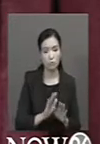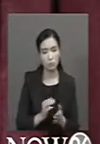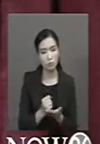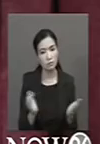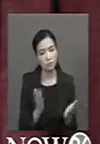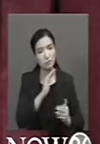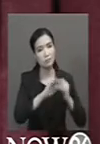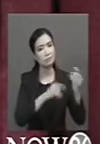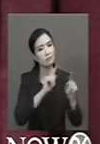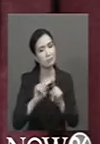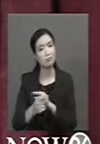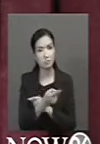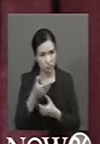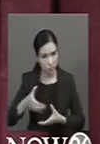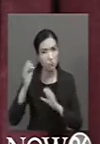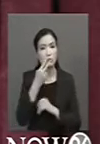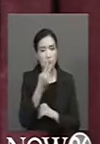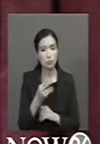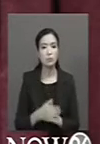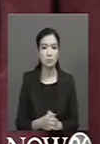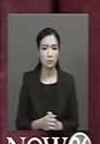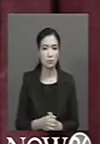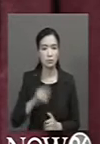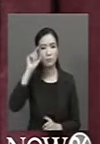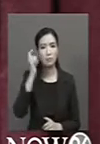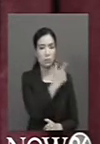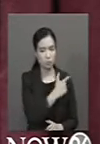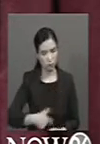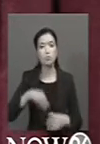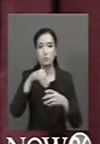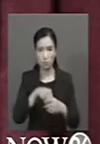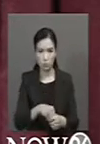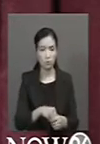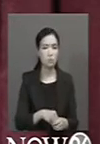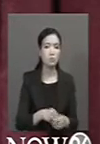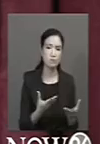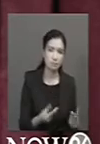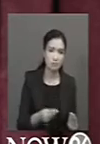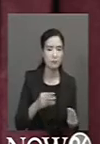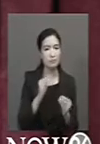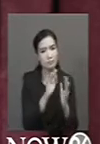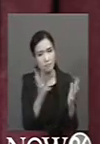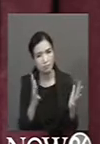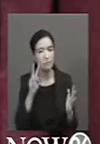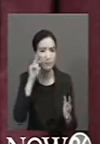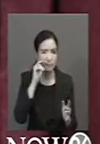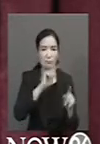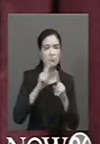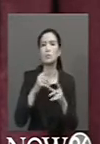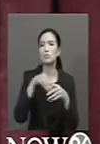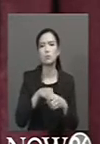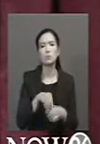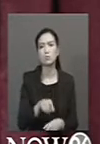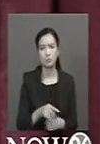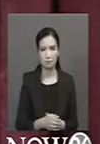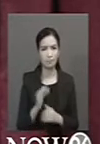าต่างๆไปทบทวนดูนะท่านจะอยู่ในทั้ง3อย่างนี้แหละ นายกรัฐมนตรียังบอกเพิ่มว่าการบริหารราชการ